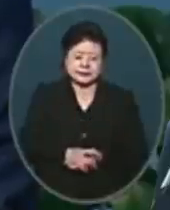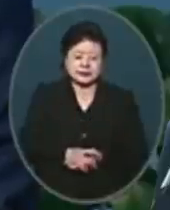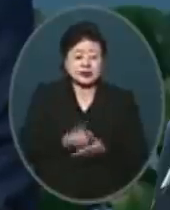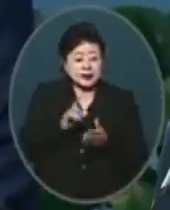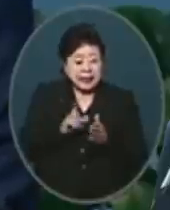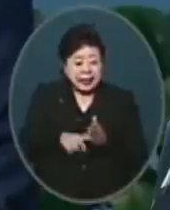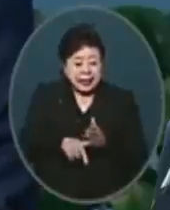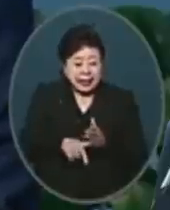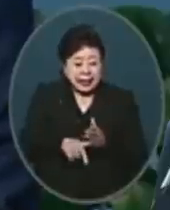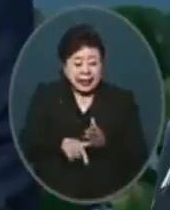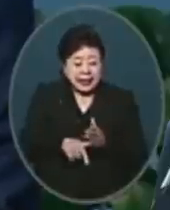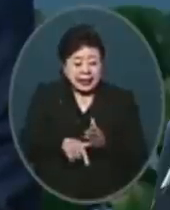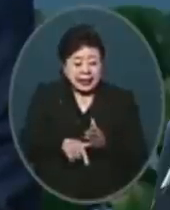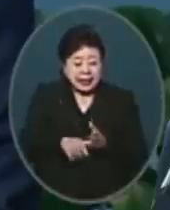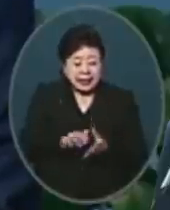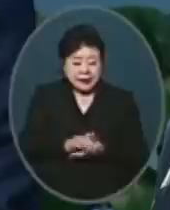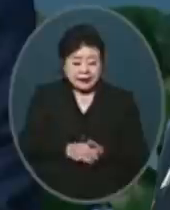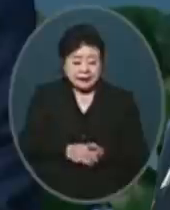그럴 때